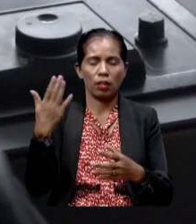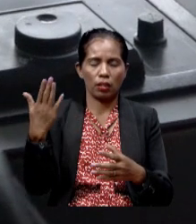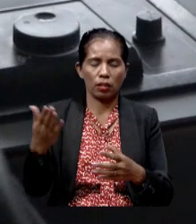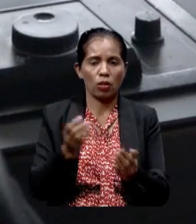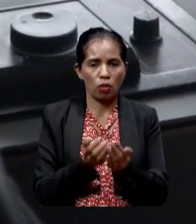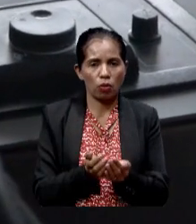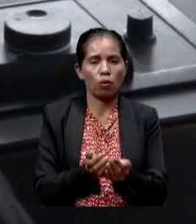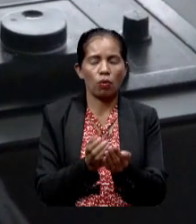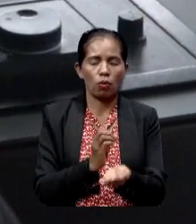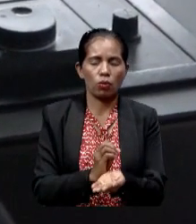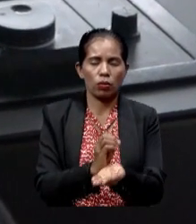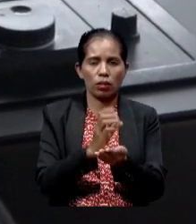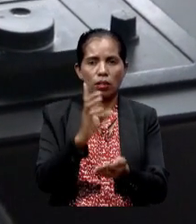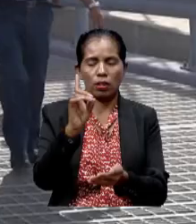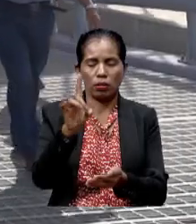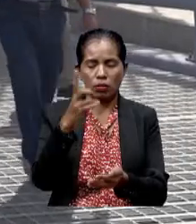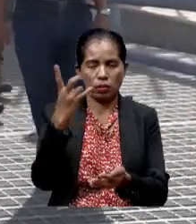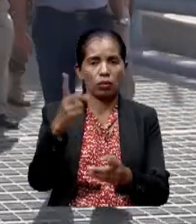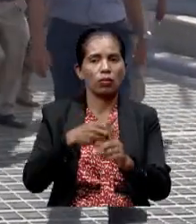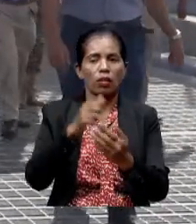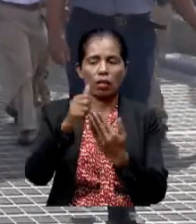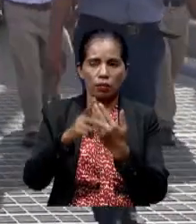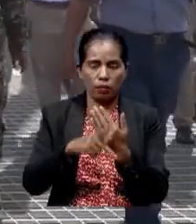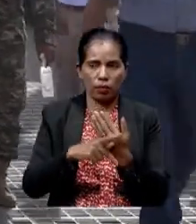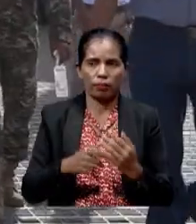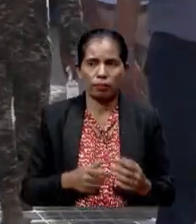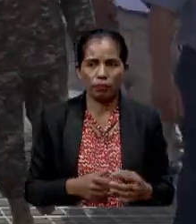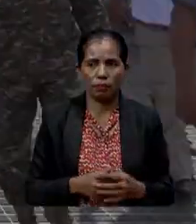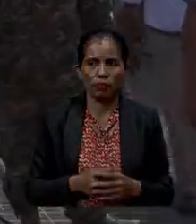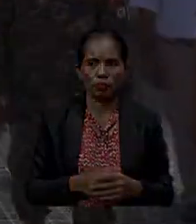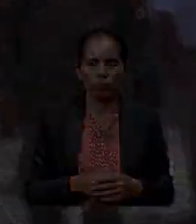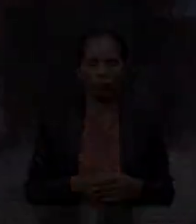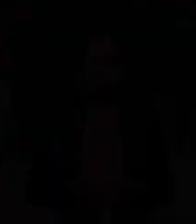ambeno ikusi iha lorong sanro sing itu fulan abril liba. Ekipa kobertura ZMN.